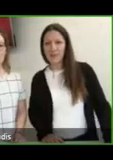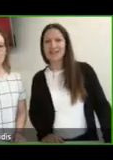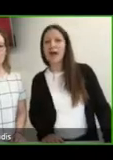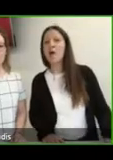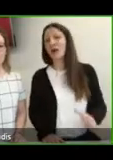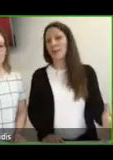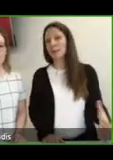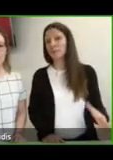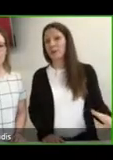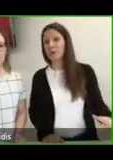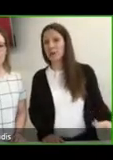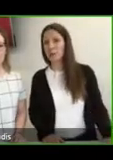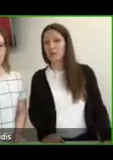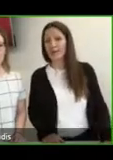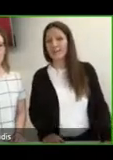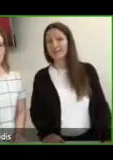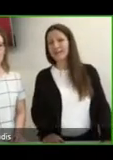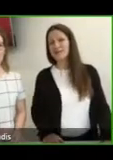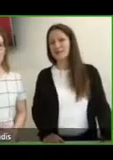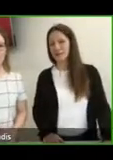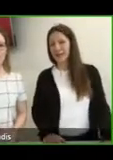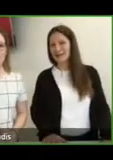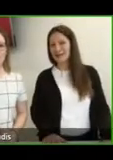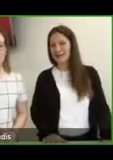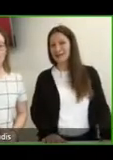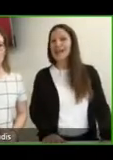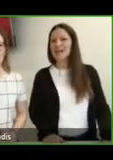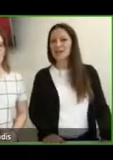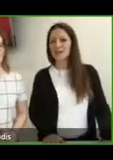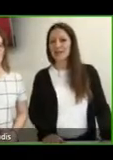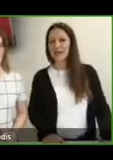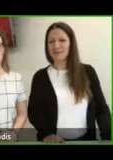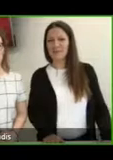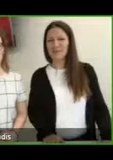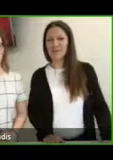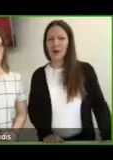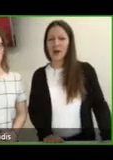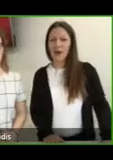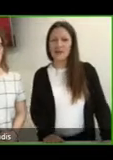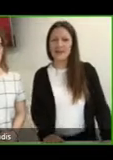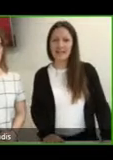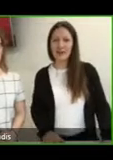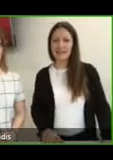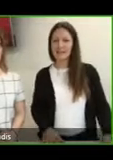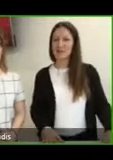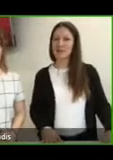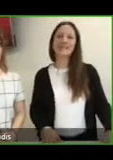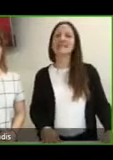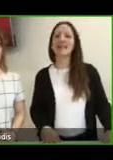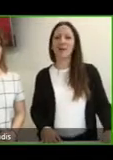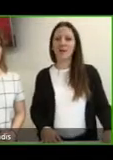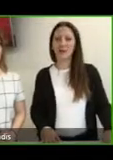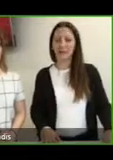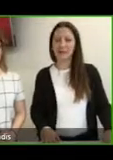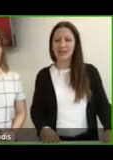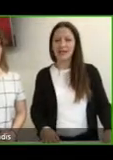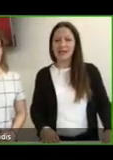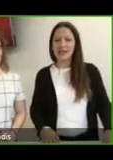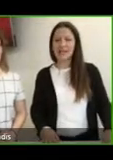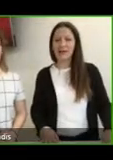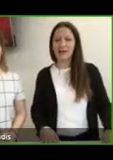sont présents, on va quand même prendre 2 secondes pour se présenter. Moi, je m'appelle Annie Turbide, je suis conseillère pédagogique au sein de la belle équipe du récit développement de la